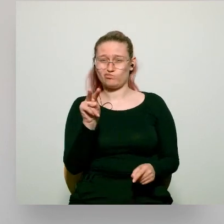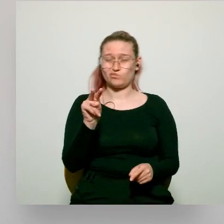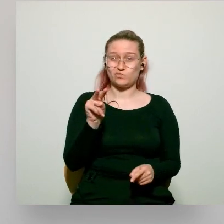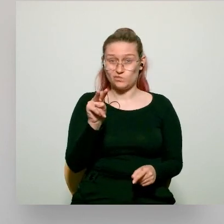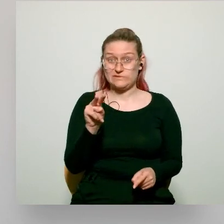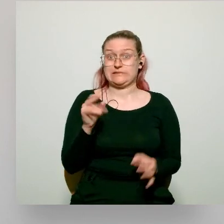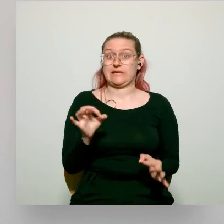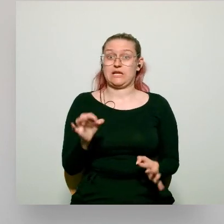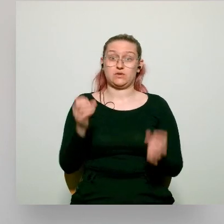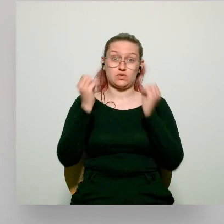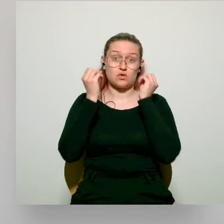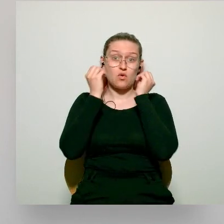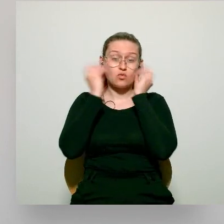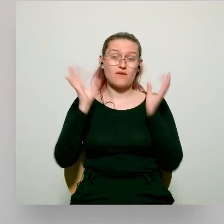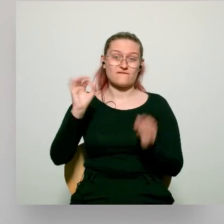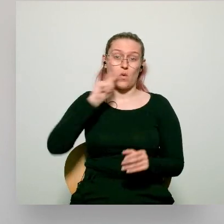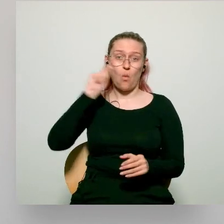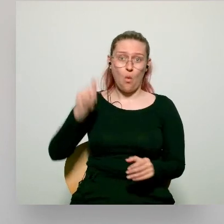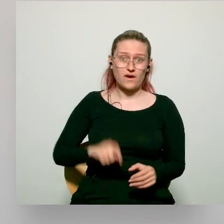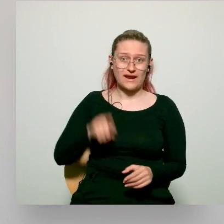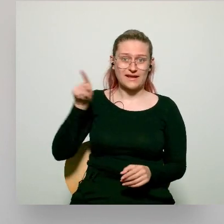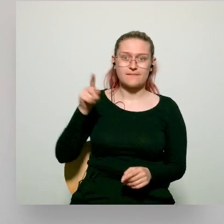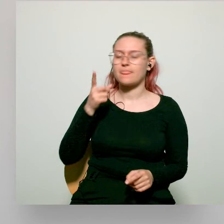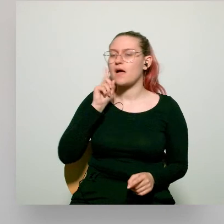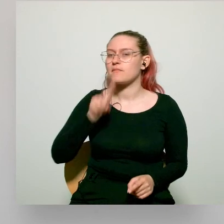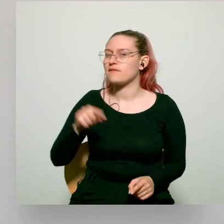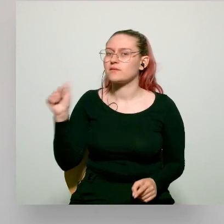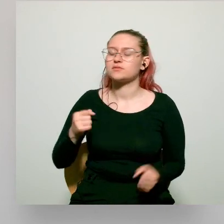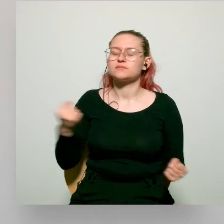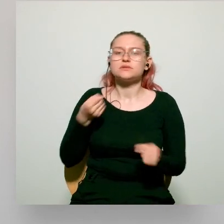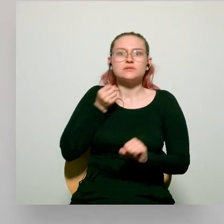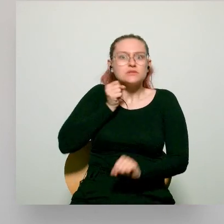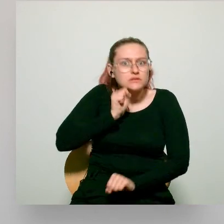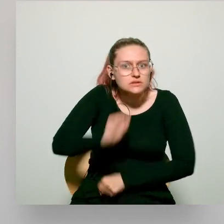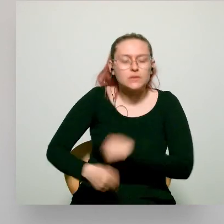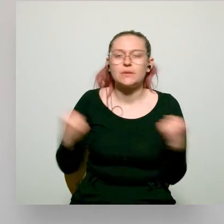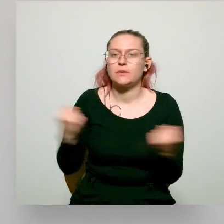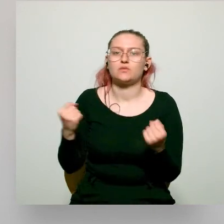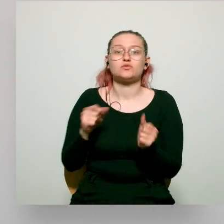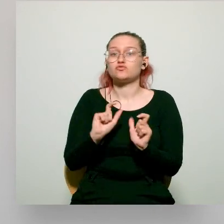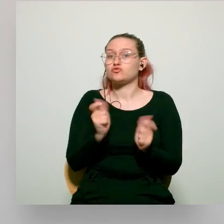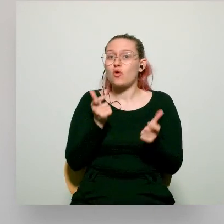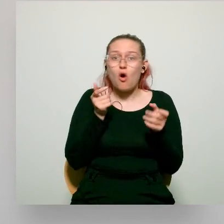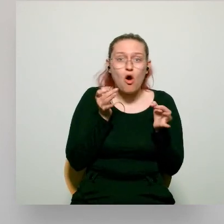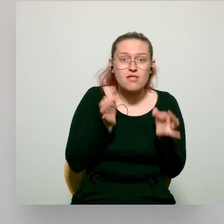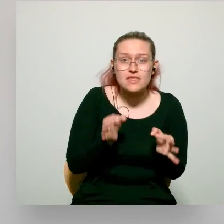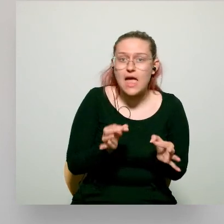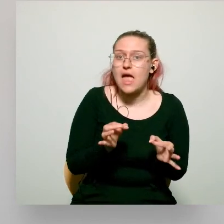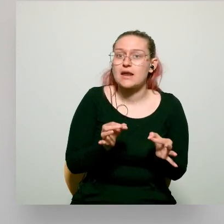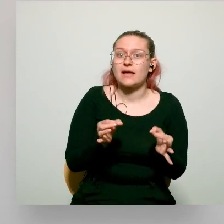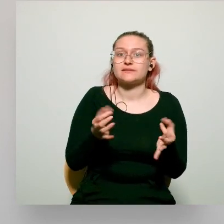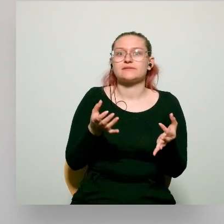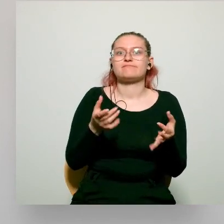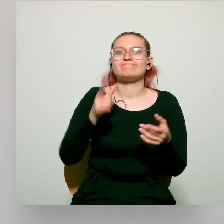ogromne wyzwanie, bardzo trudnej pracy, wszystko co trzeba będzie przetrawić, wszystko co dzieje się na poziomie